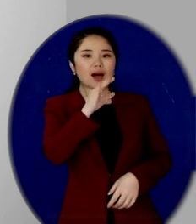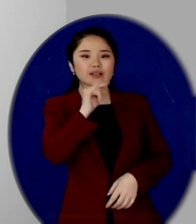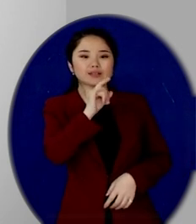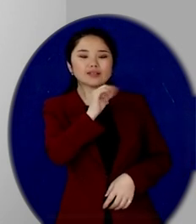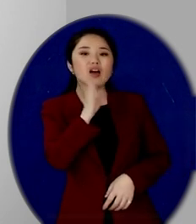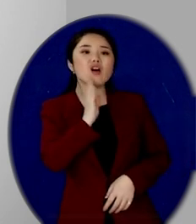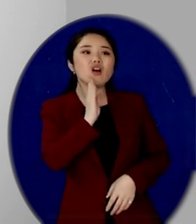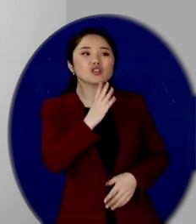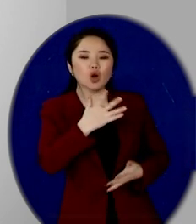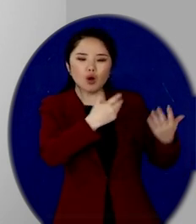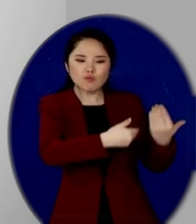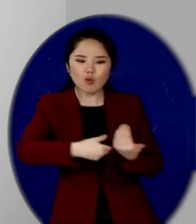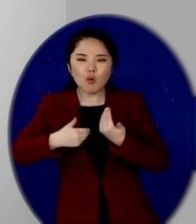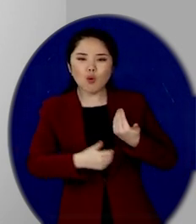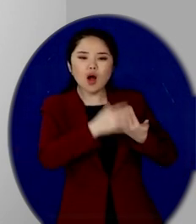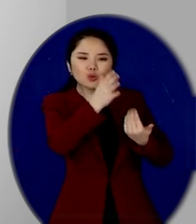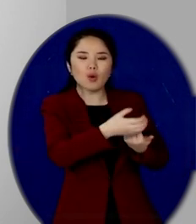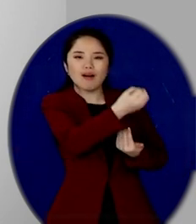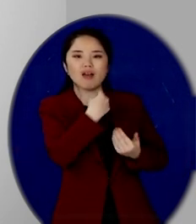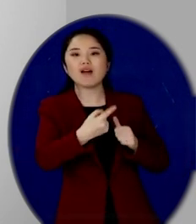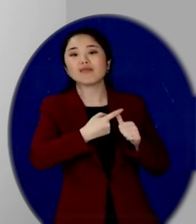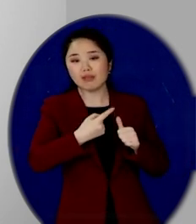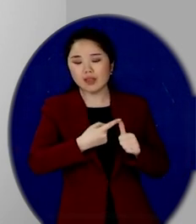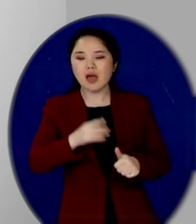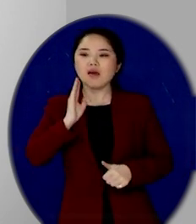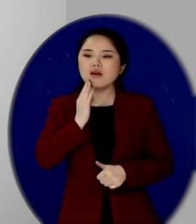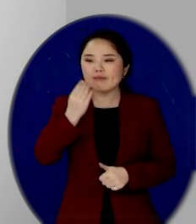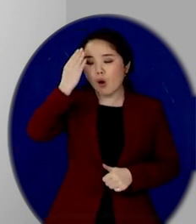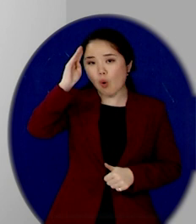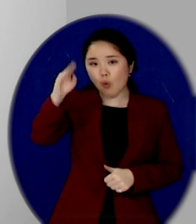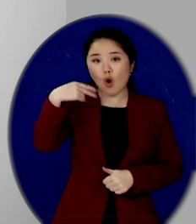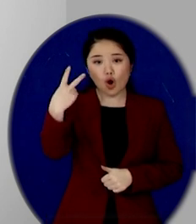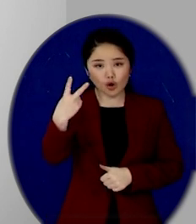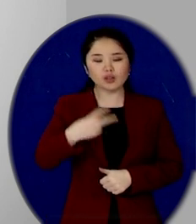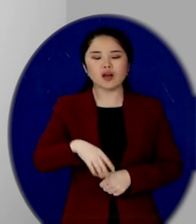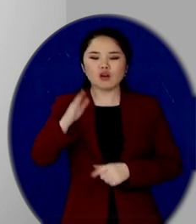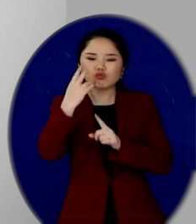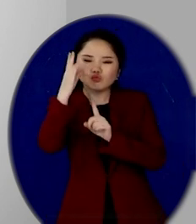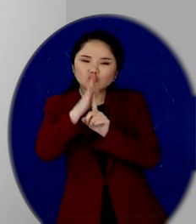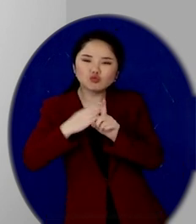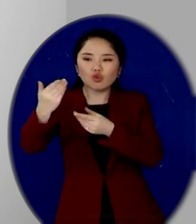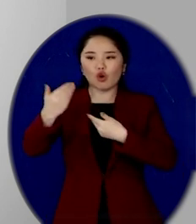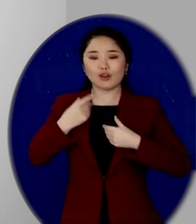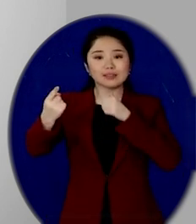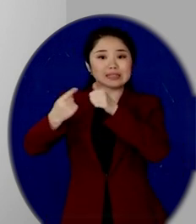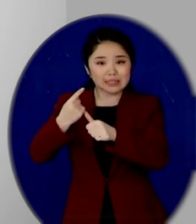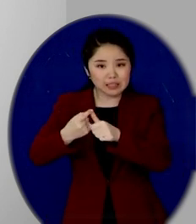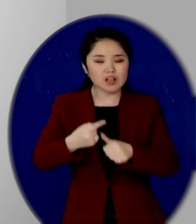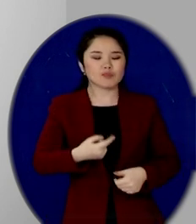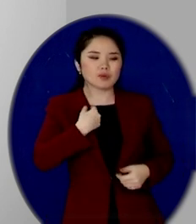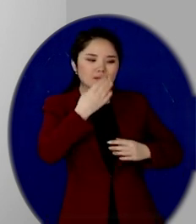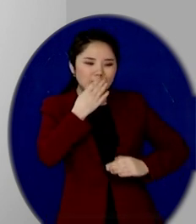ээжээс үүэлж аялсан нэр, эмээ өвөө хоёрын эвэлж өхөөрсөн нэр, инхри